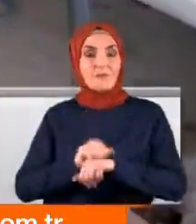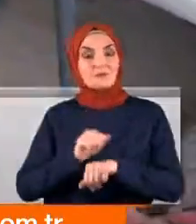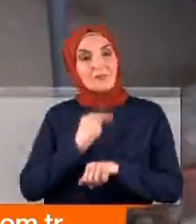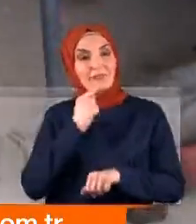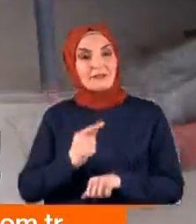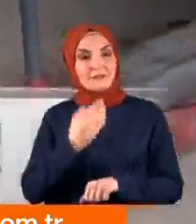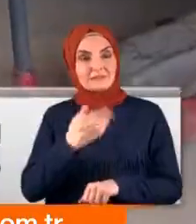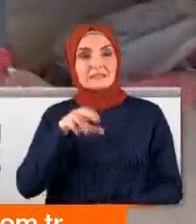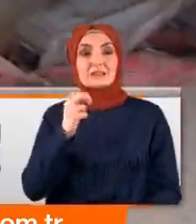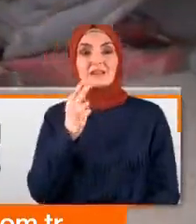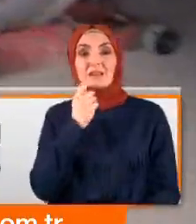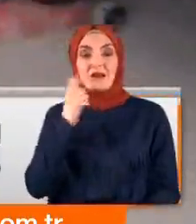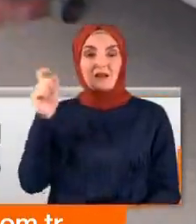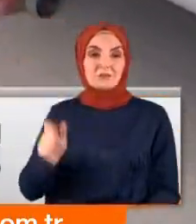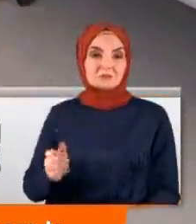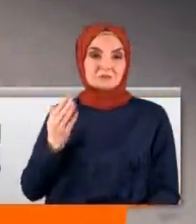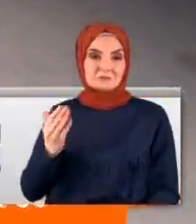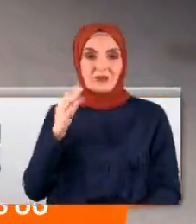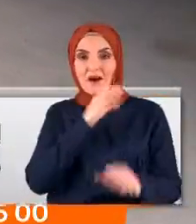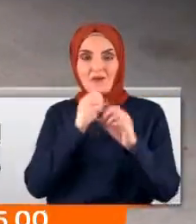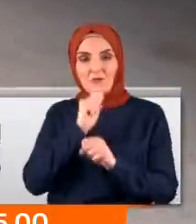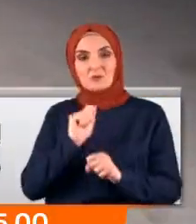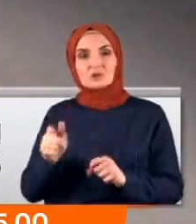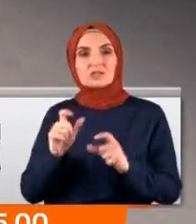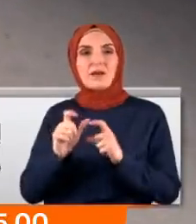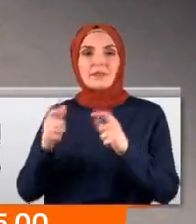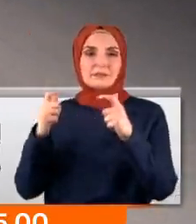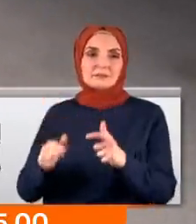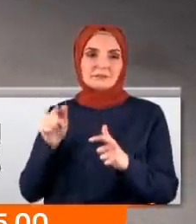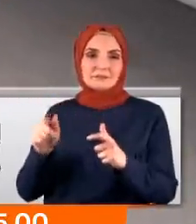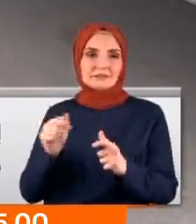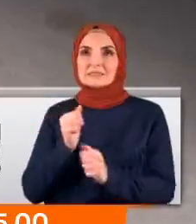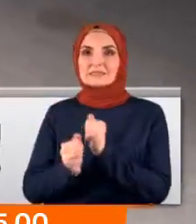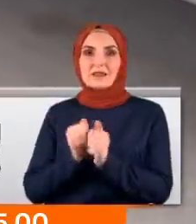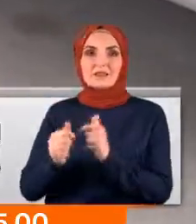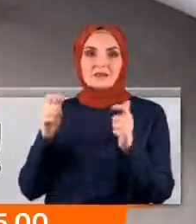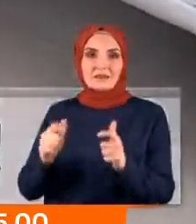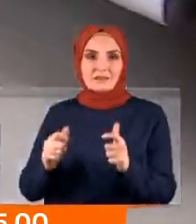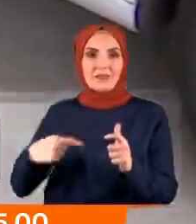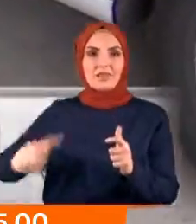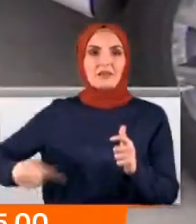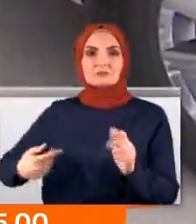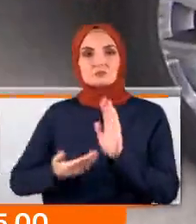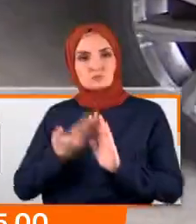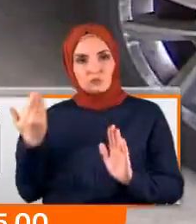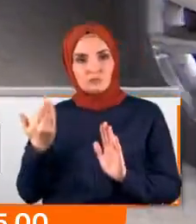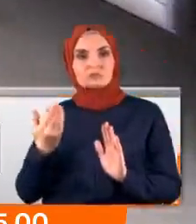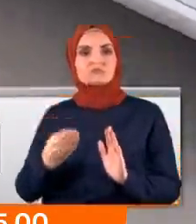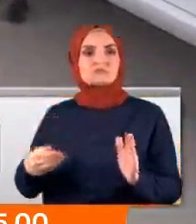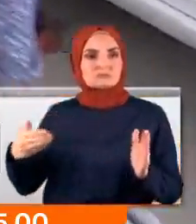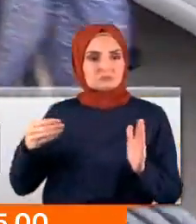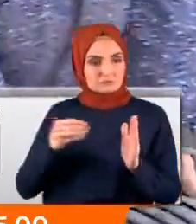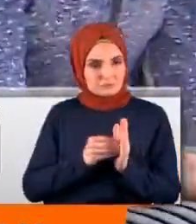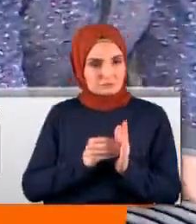bedeniyle işte burada Afyonkarahisar Sandıklı ilçesindeki sanayide lastik söküyor, lastik takıyor, lastik tamir ediyor. Ve